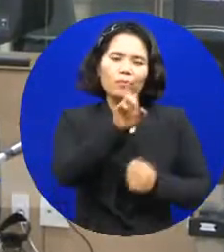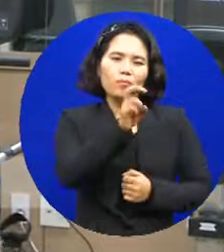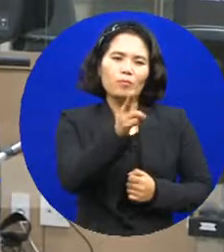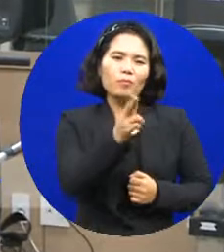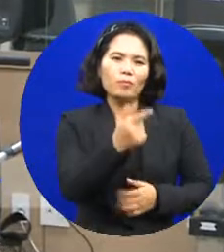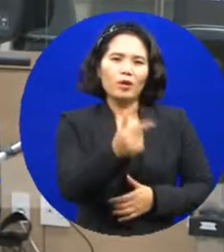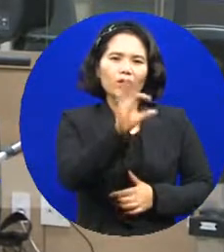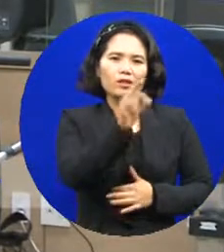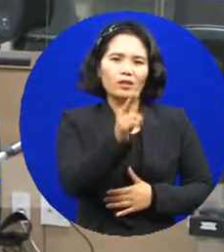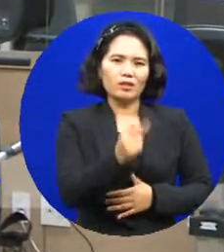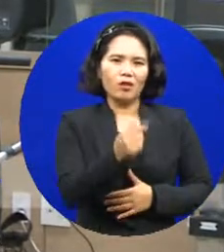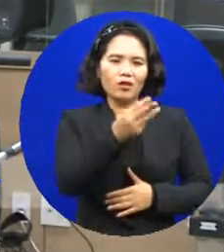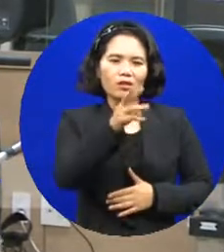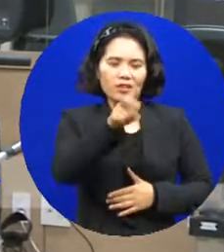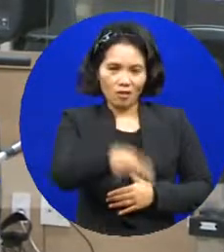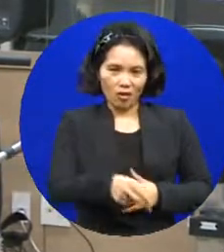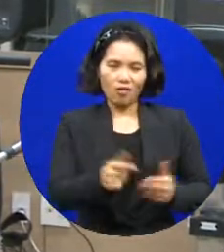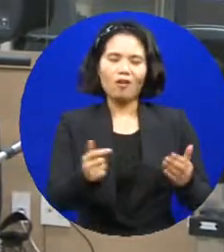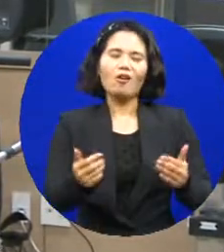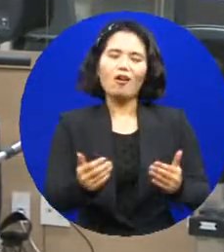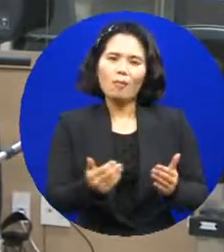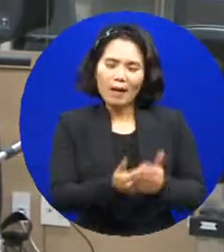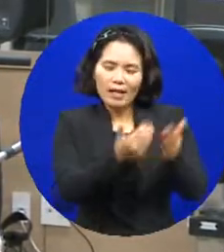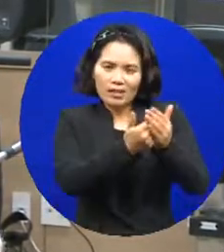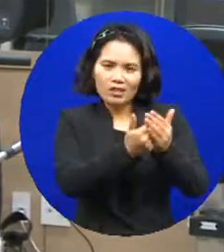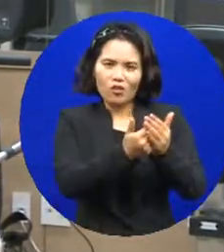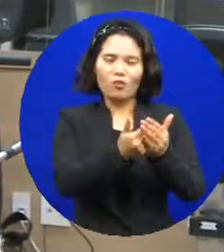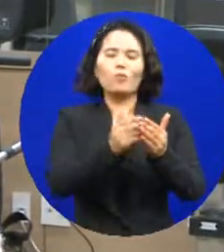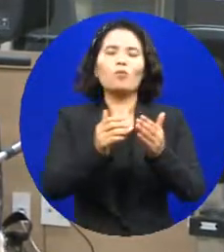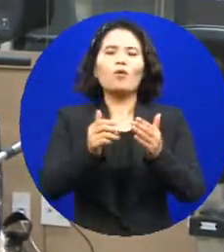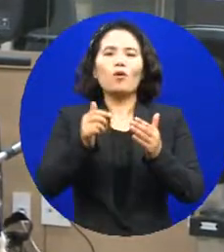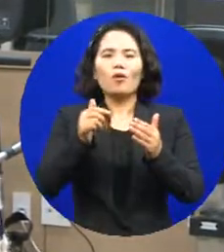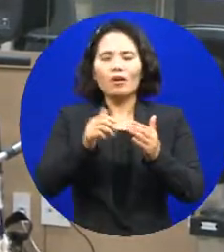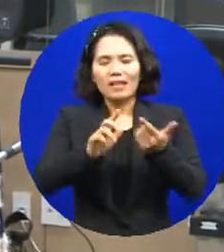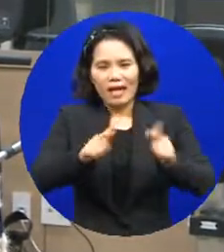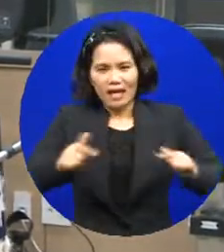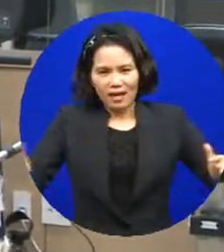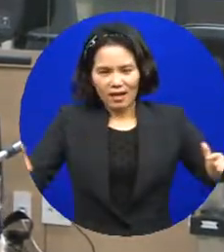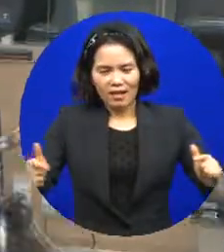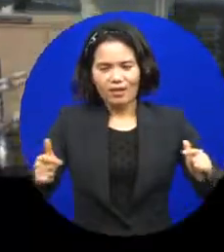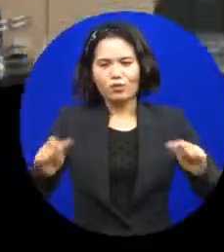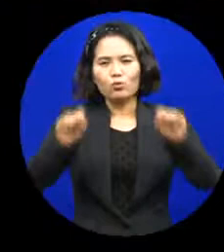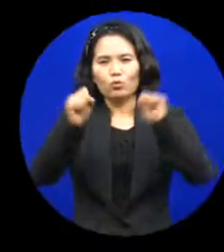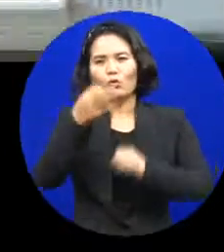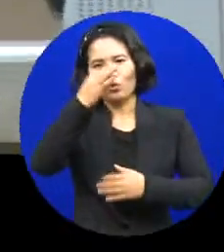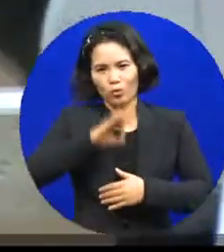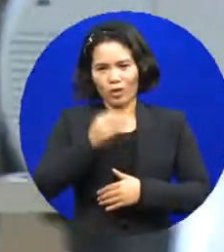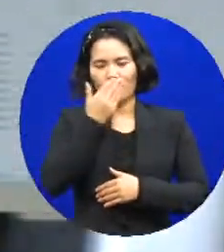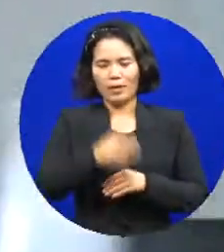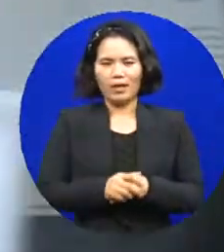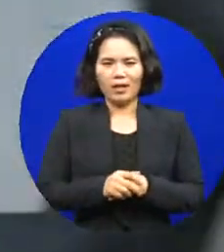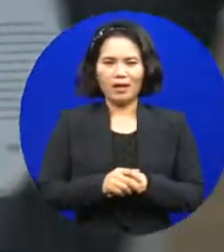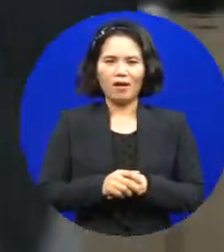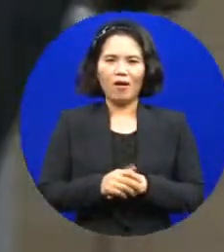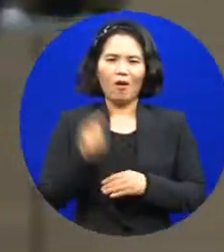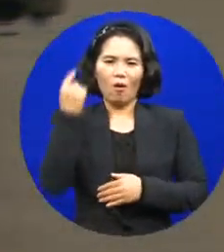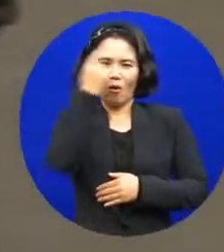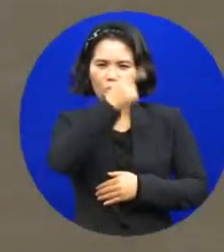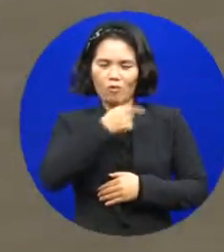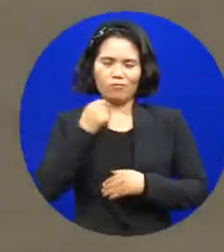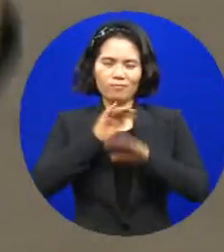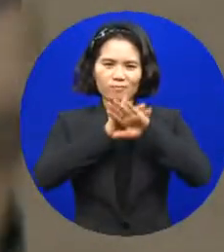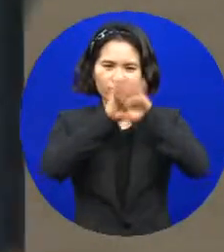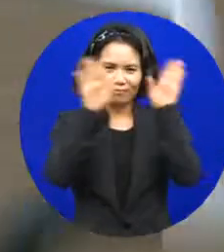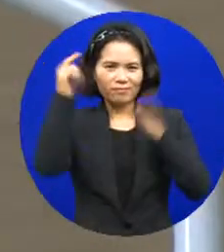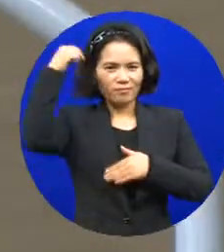증가라든지 건강의 뭐 심폐지구력 강화, 근력 강화 등 다양한 운동 효과를 향상시킬 수가 있습니다. 운동을 하시는 어린들의